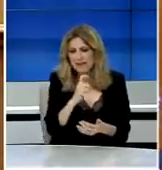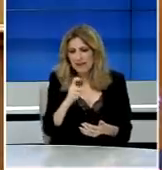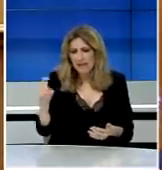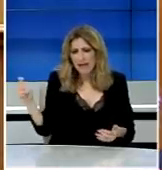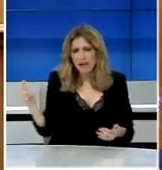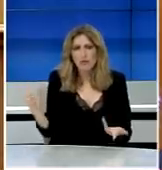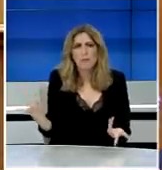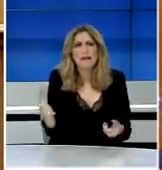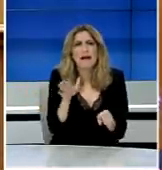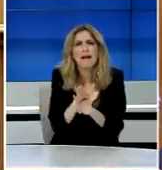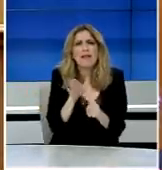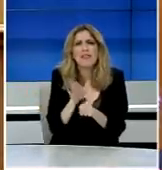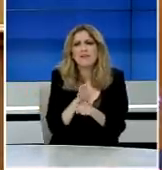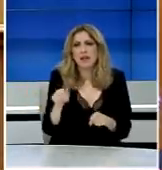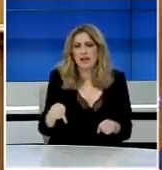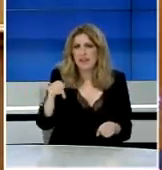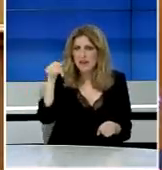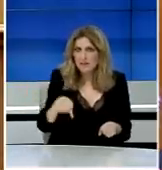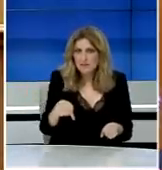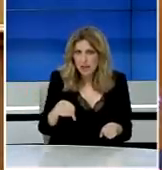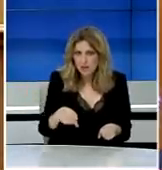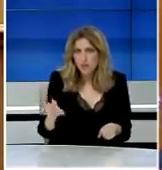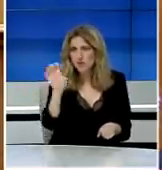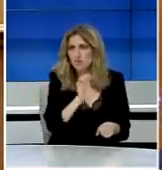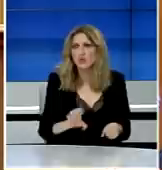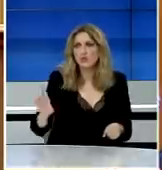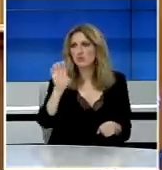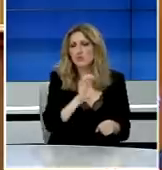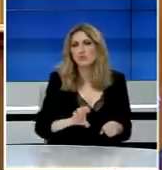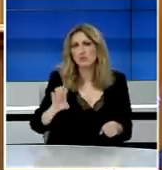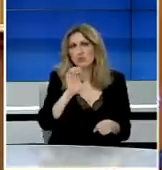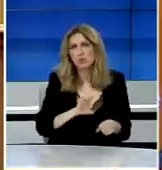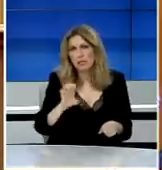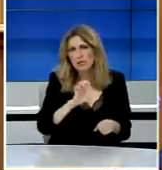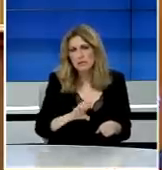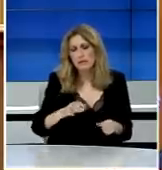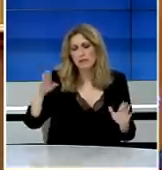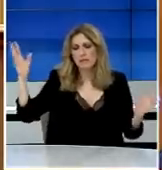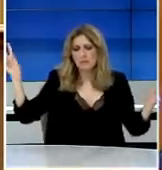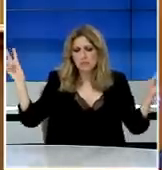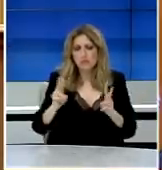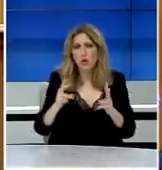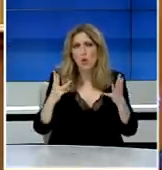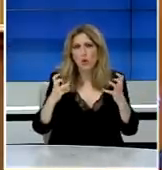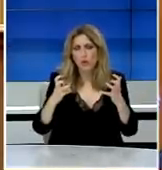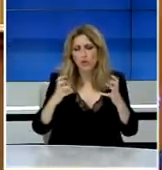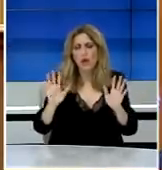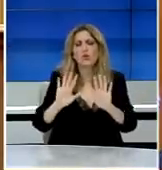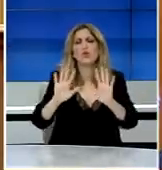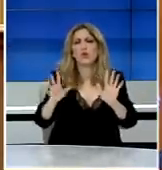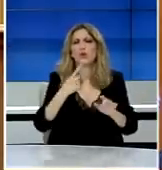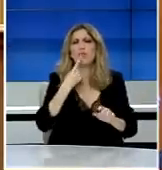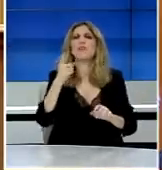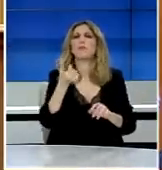τουριστική ζήτηση θα μειωθεί φέτος κατά 80, ας μην πω νούμερο, θα μειωθεί πάρα πολύ. Δεν θέλω να γίνω μάντης κακών. Αλλά